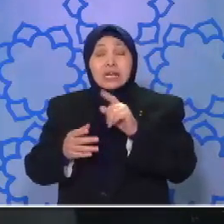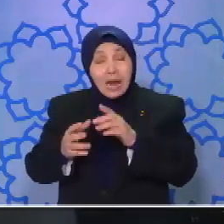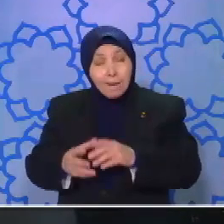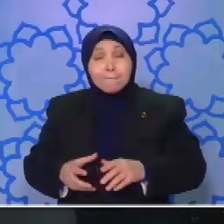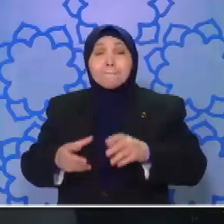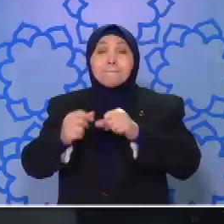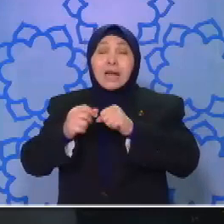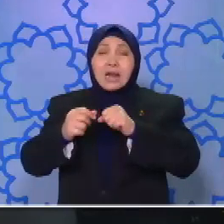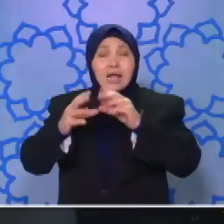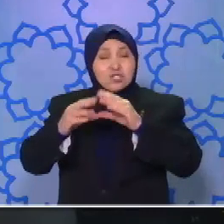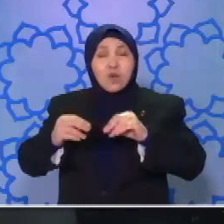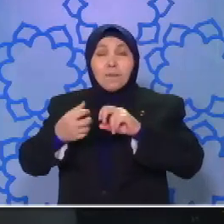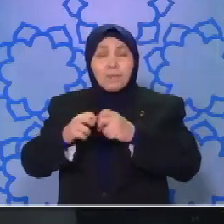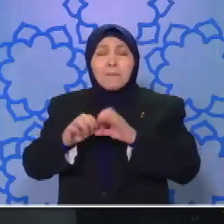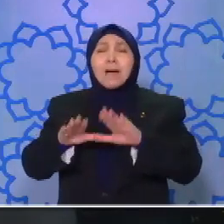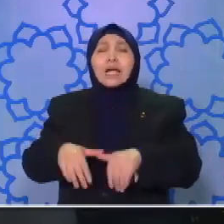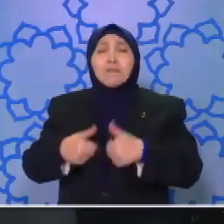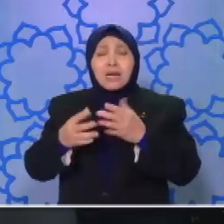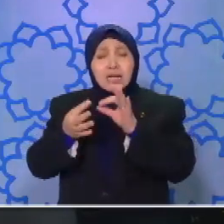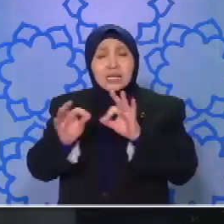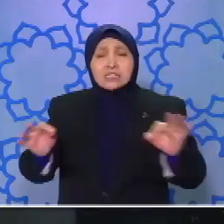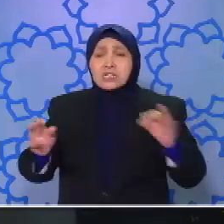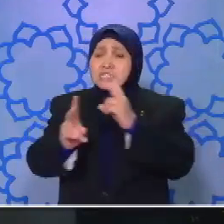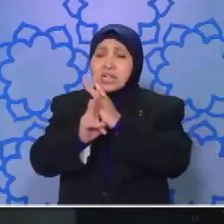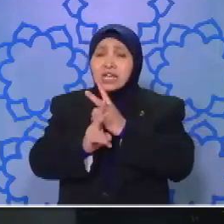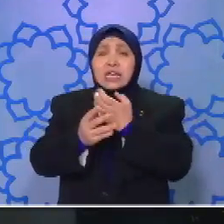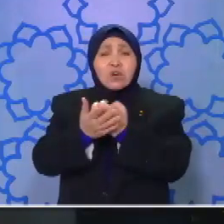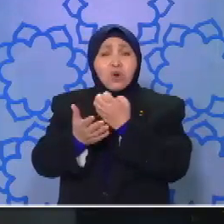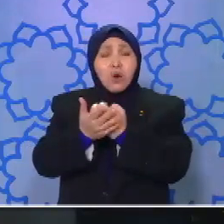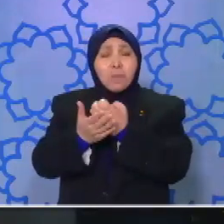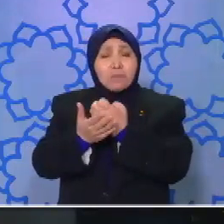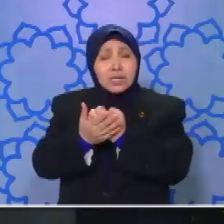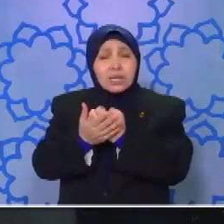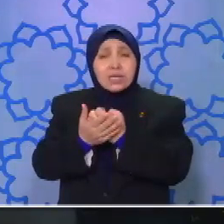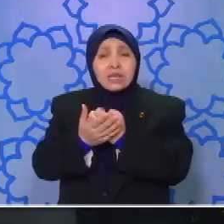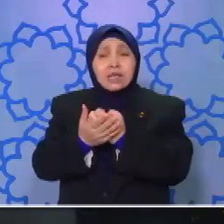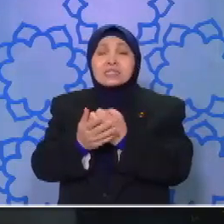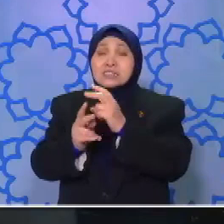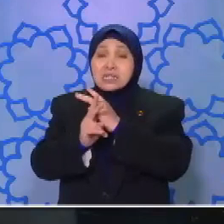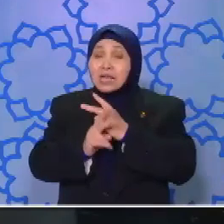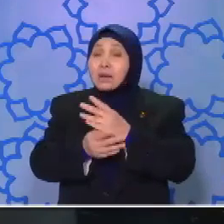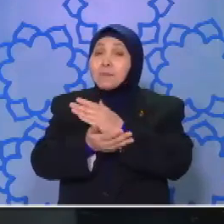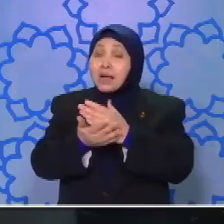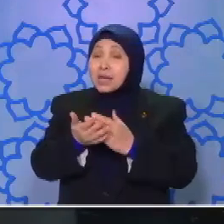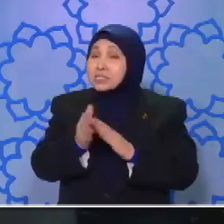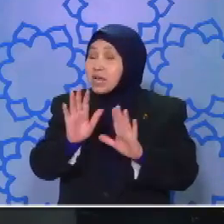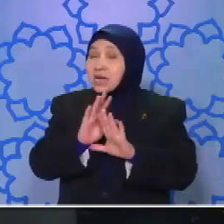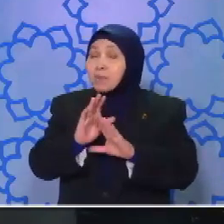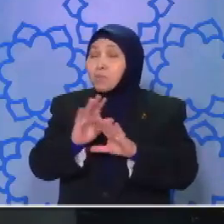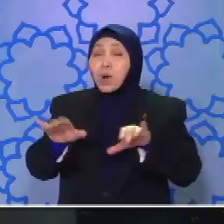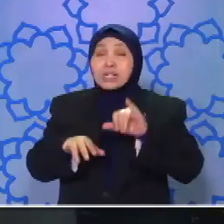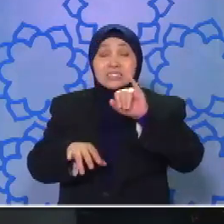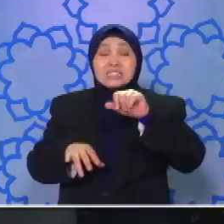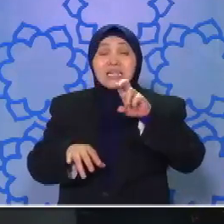simpulkan dengan, betul, bagaimana kisah jaga ekonomi pada sampan tadi. jaga bahagian, jangan ada jenayah dalam